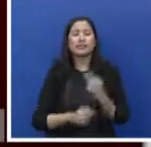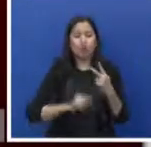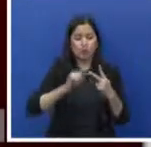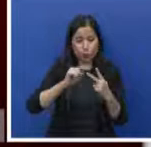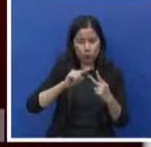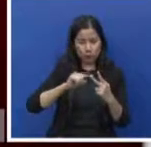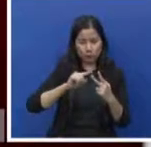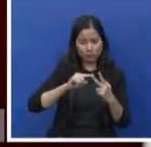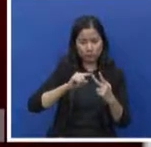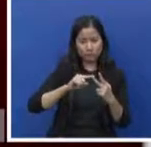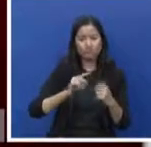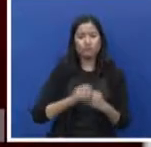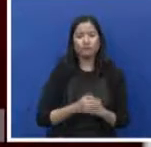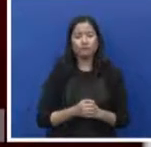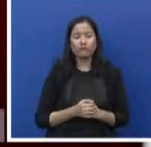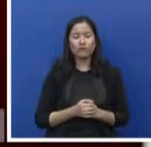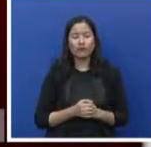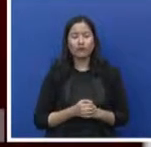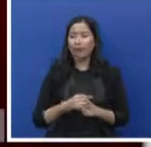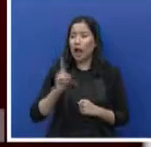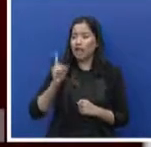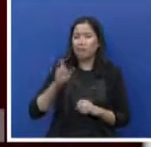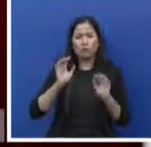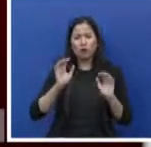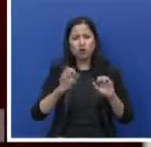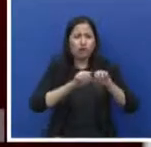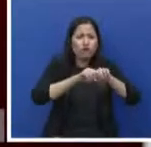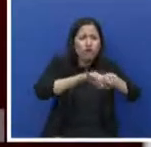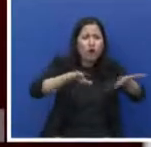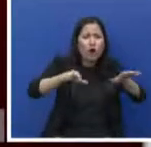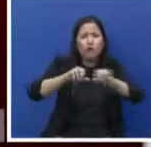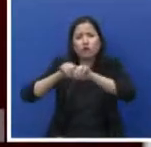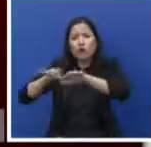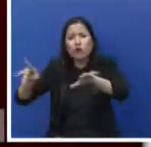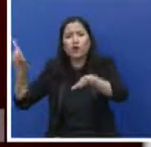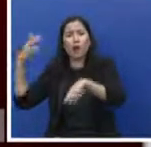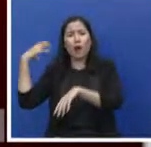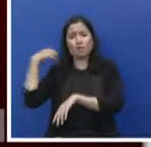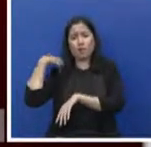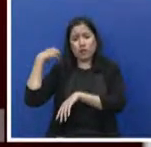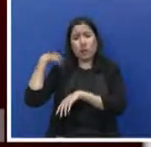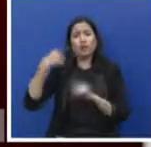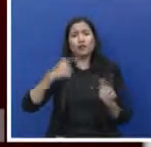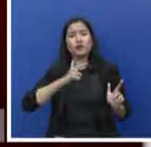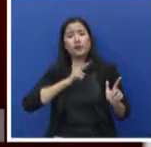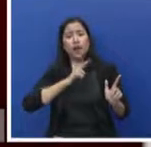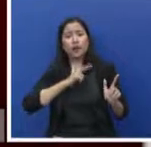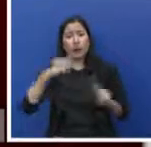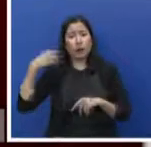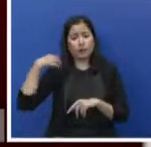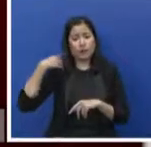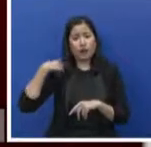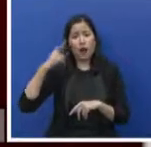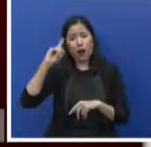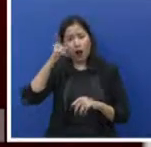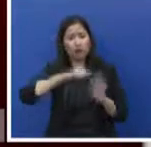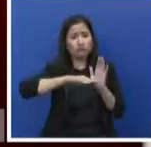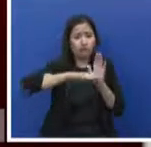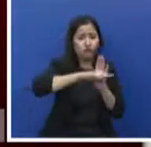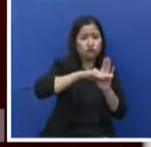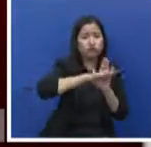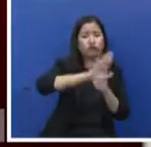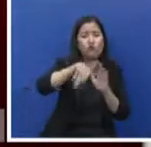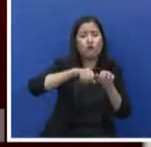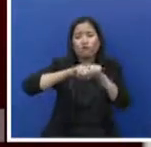aku minta, ini kan saya dapat viral banyak nih dari Amerika. Amerika, tentara Amerika lakukan 10 drive-thru viral ke seluruh